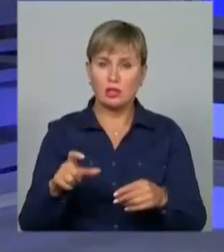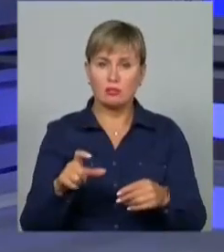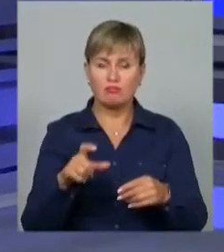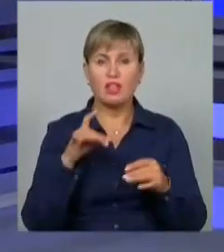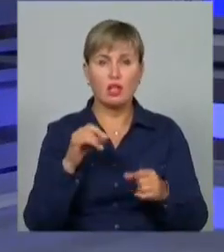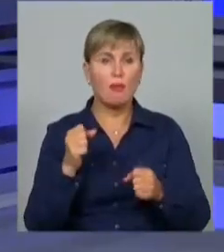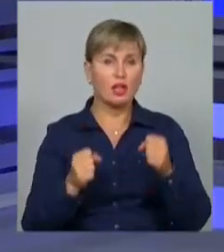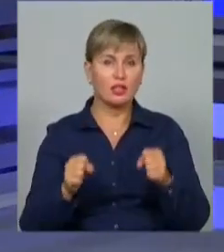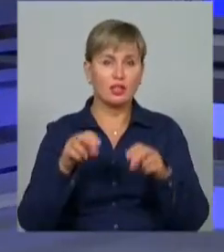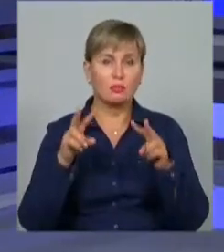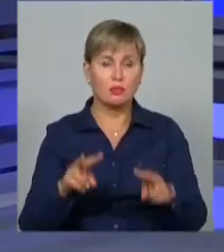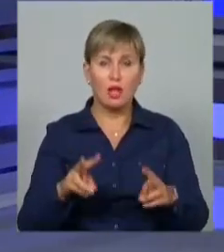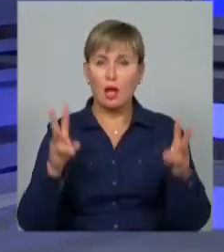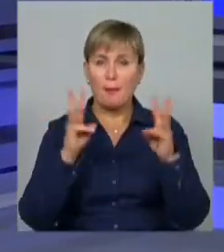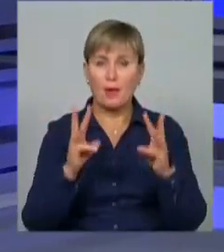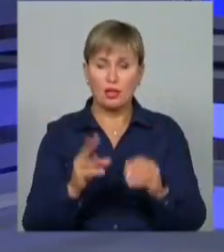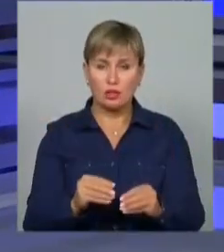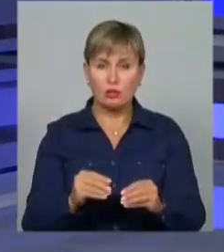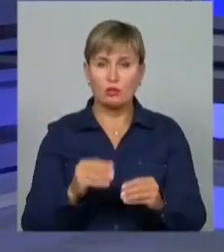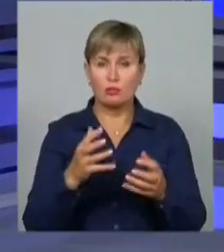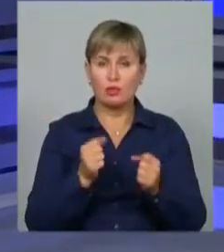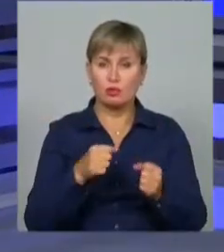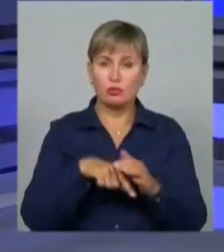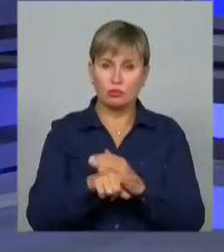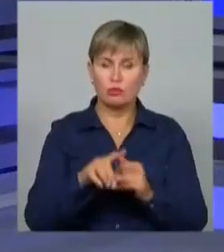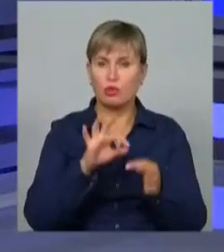единиц спецтехники пожару присвоен повышенный ранг сложности